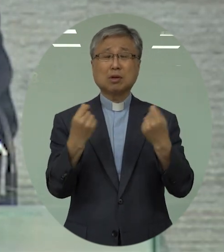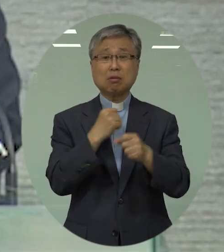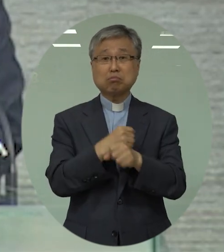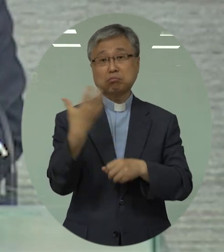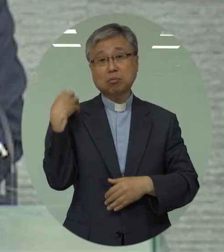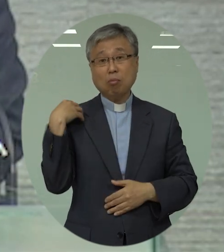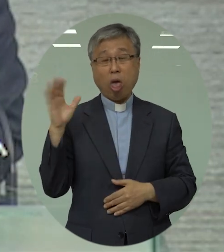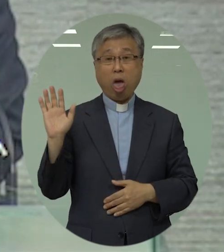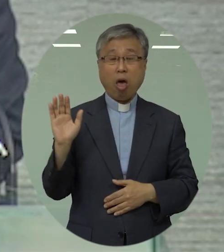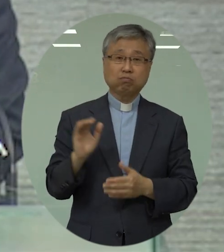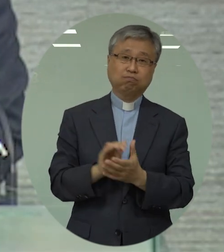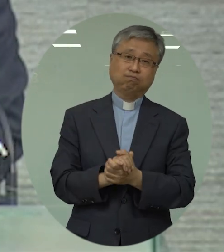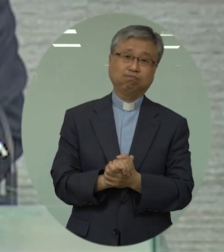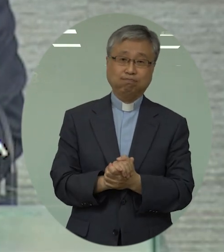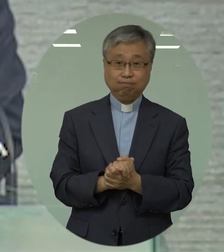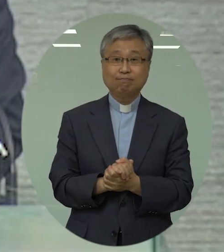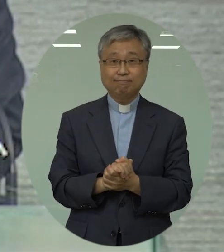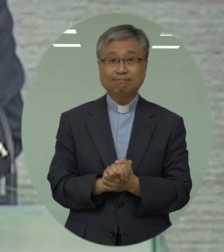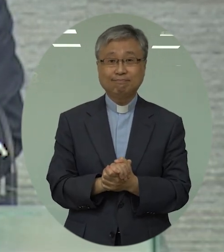책임지지 않은 교회 생활.